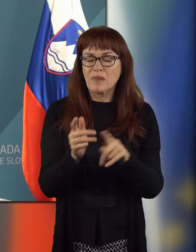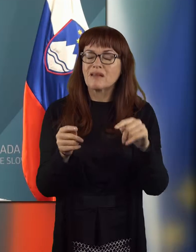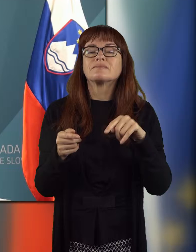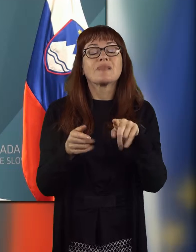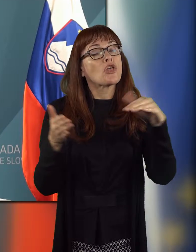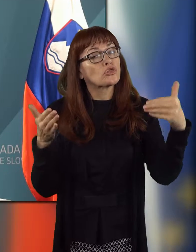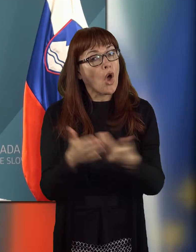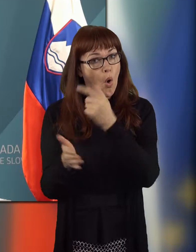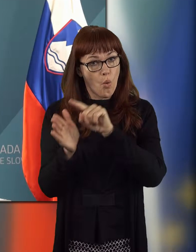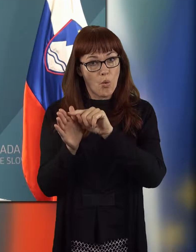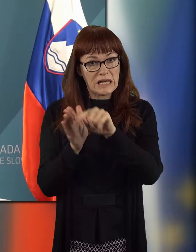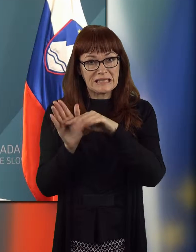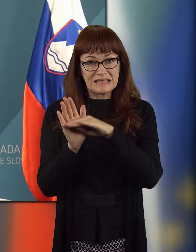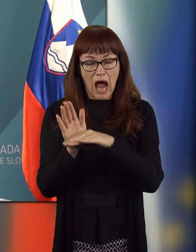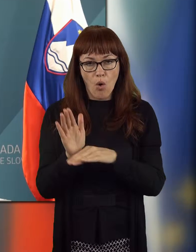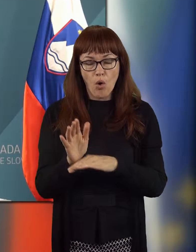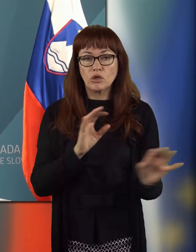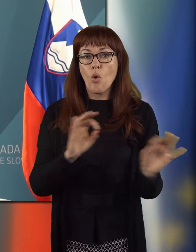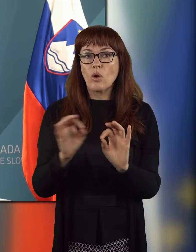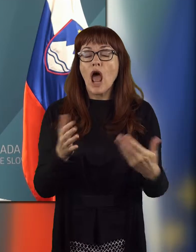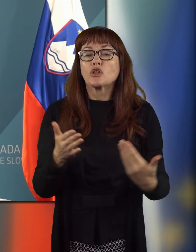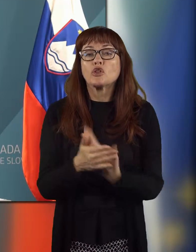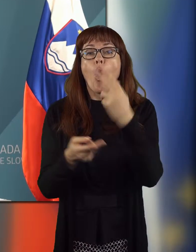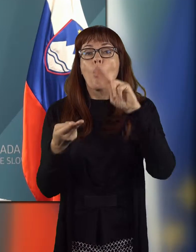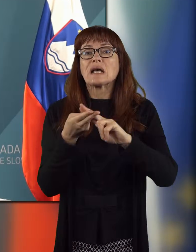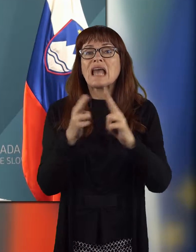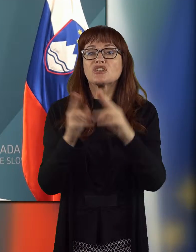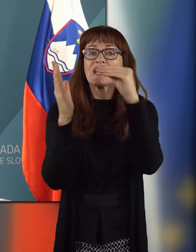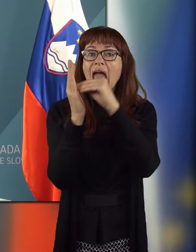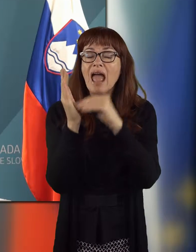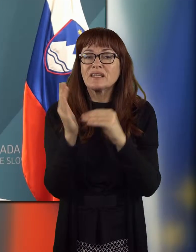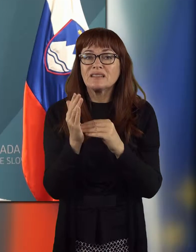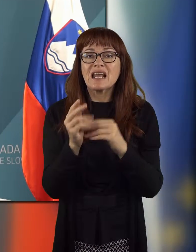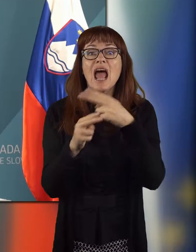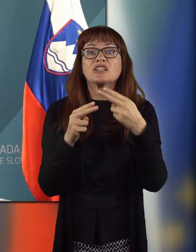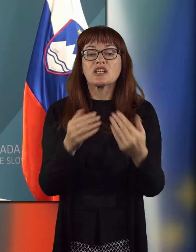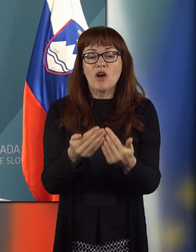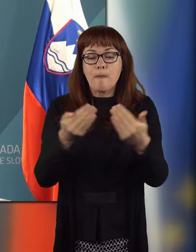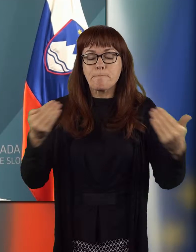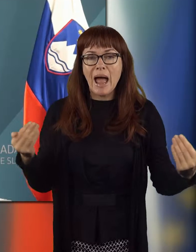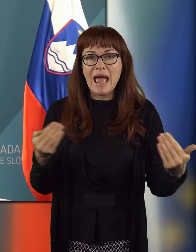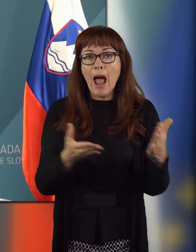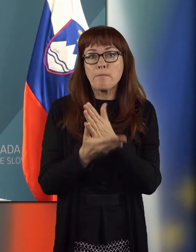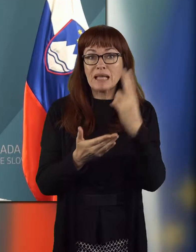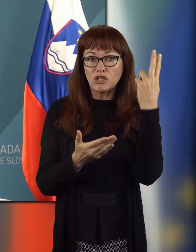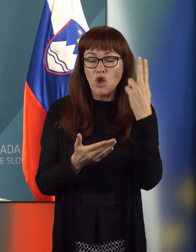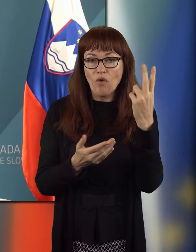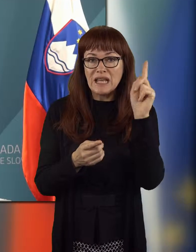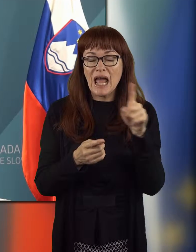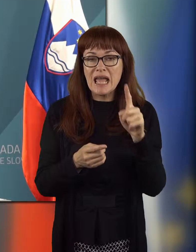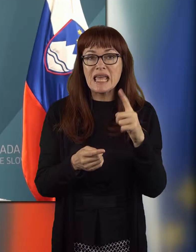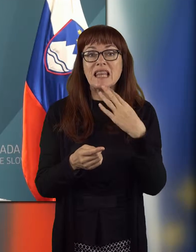za povsem nov zakon, ki ureja nov način evidentiranja državne meje med Republiko Slovenijo in Republiko